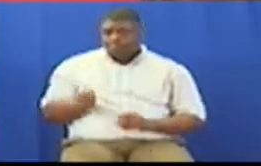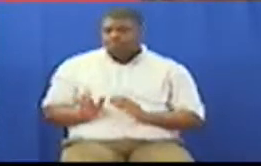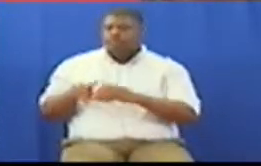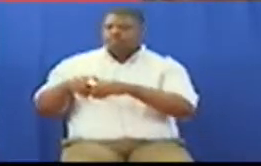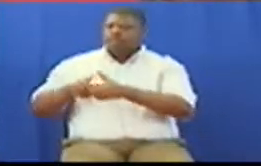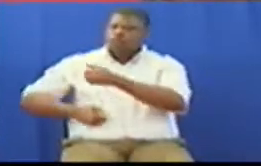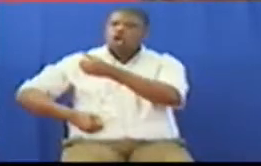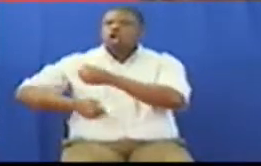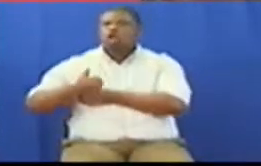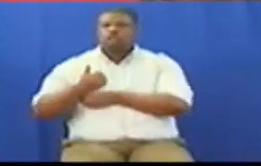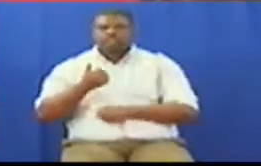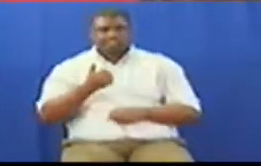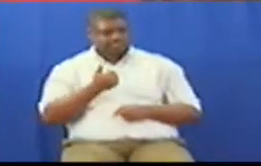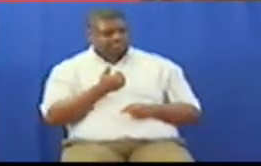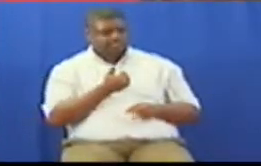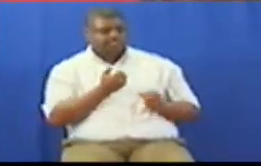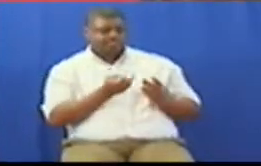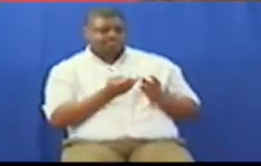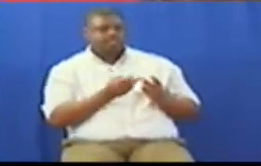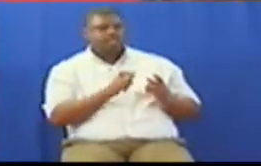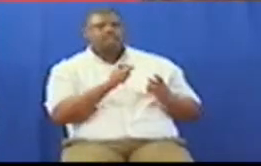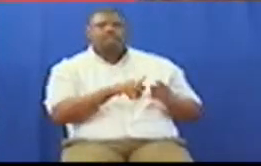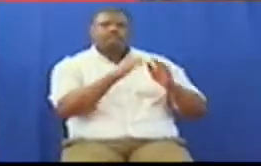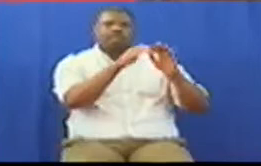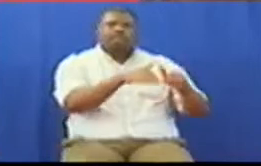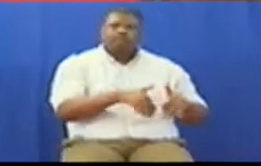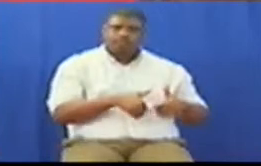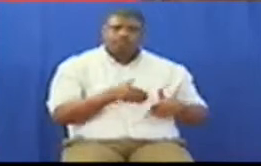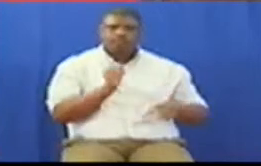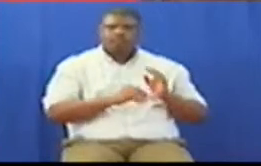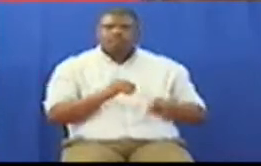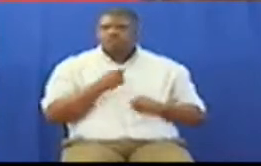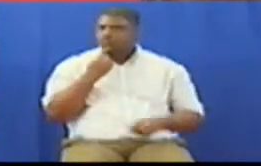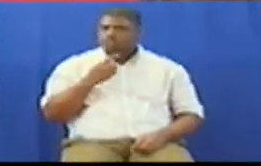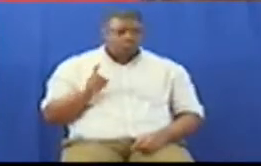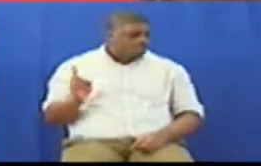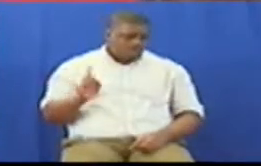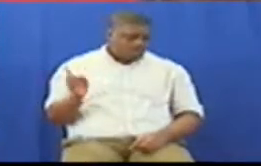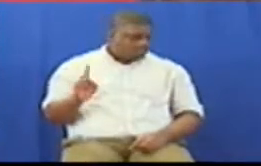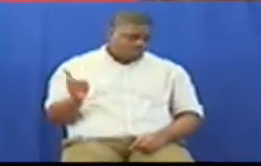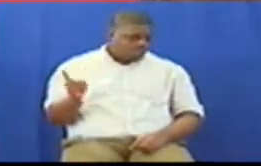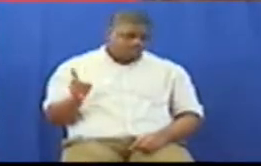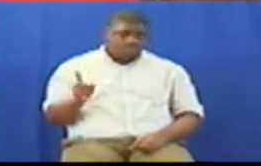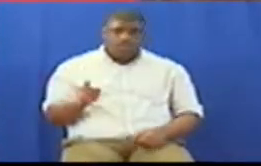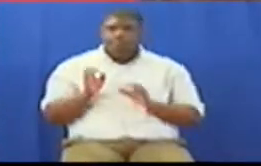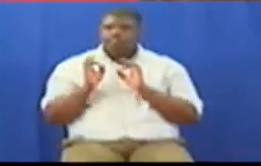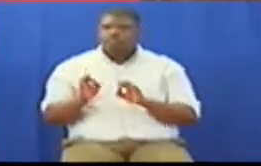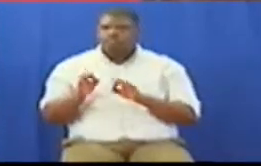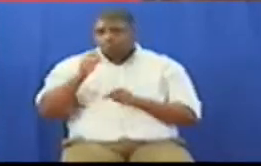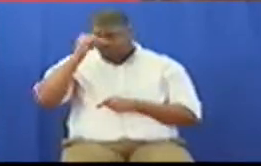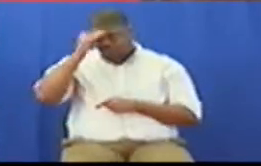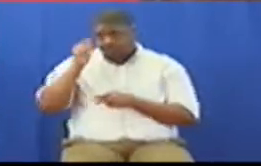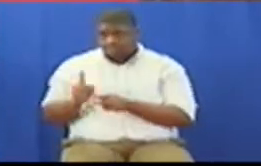hata bunge lenyewe lichangie na wabunge tuchangie, lakini tukasema lakini ni vizuri pia ukafikiria tena, ili tuone